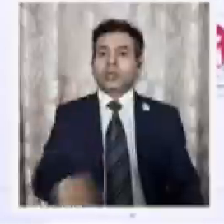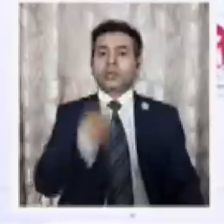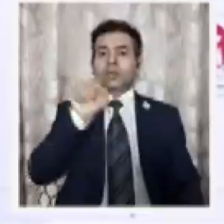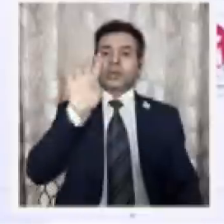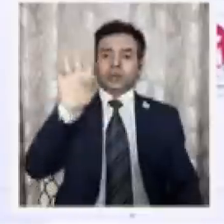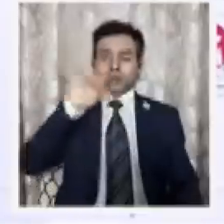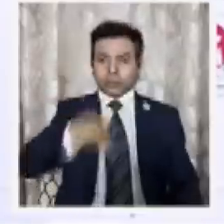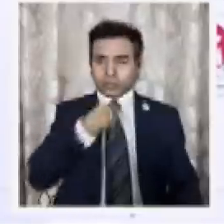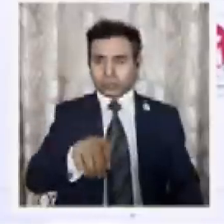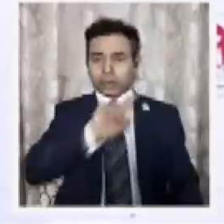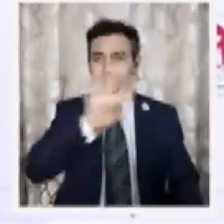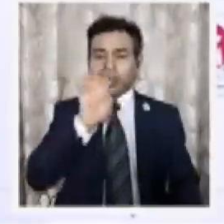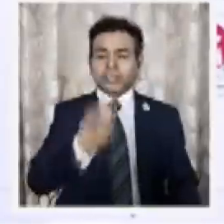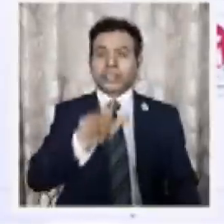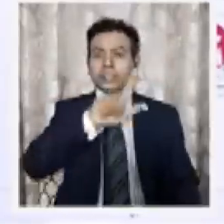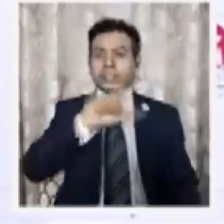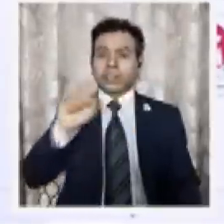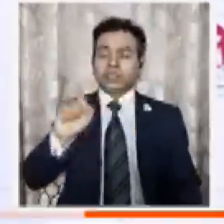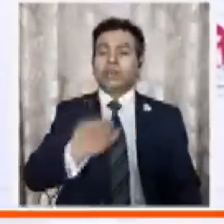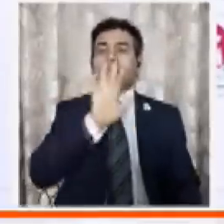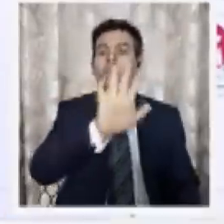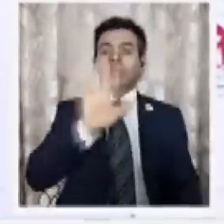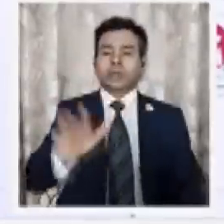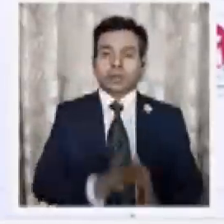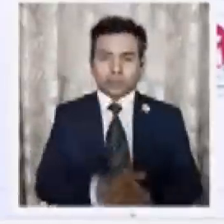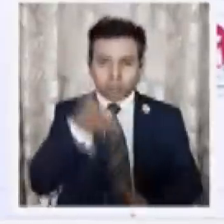আইসোলেশনে 31,549 জন এবং এ পর্যন্ত ছাড় পেয়েছেন